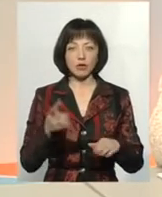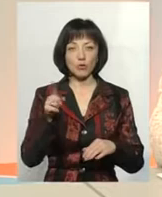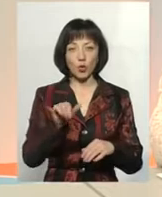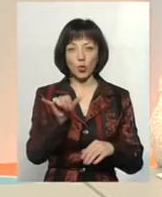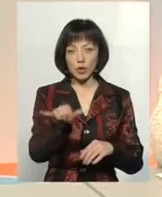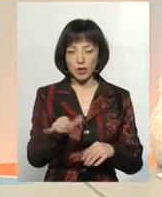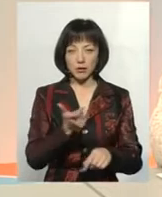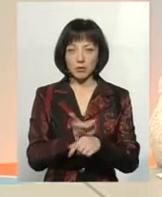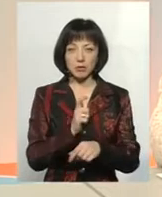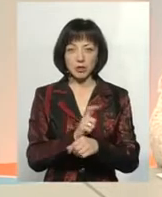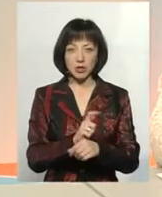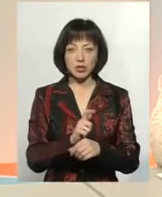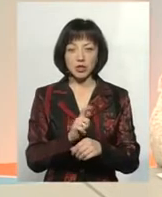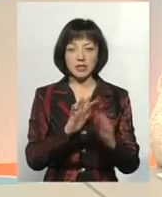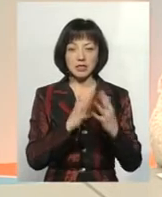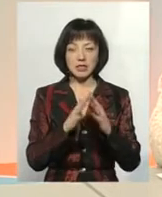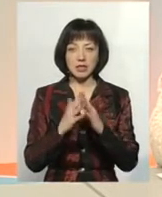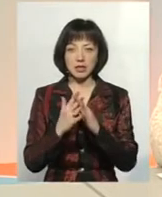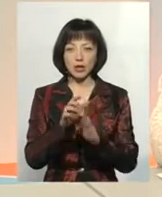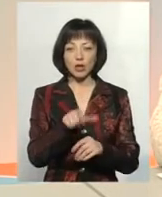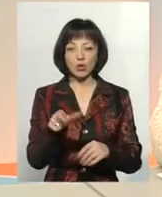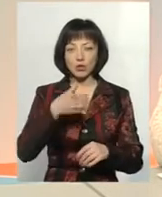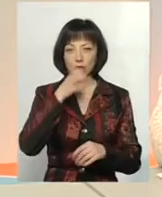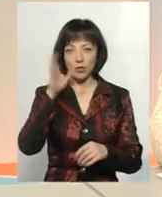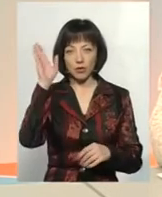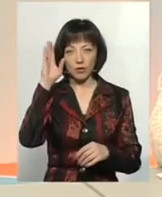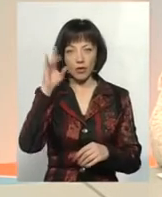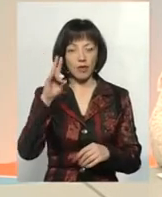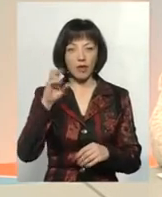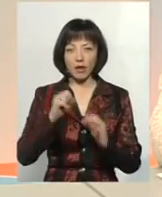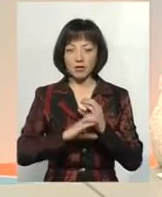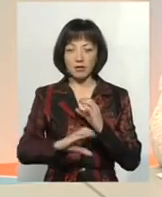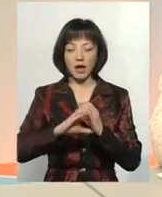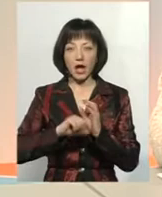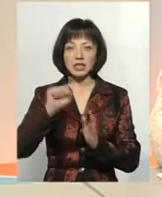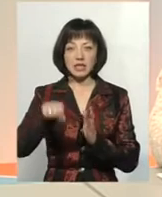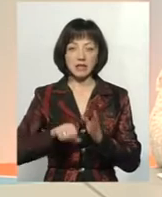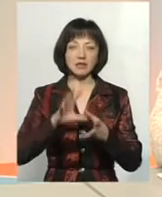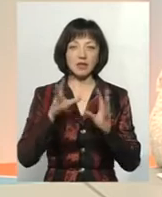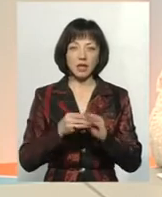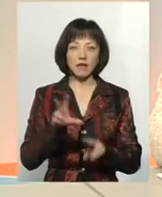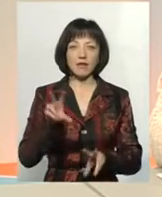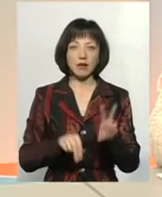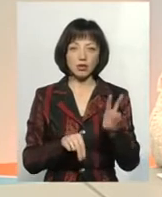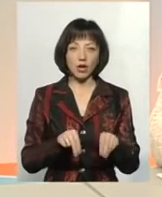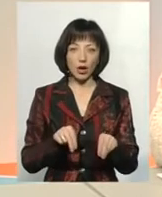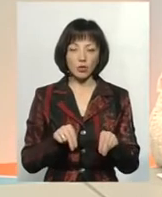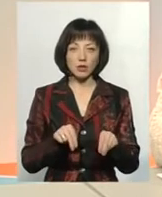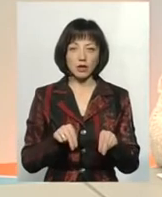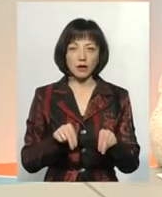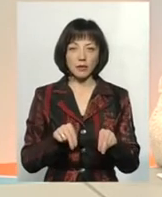них більшість населених пунктів, люди п'ють воду не з водогонів, а з криниць. Взагалі криниці